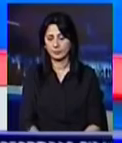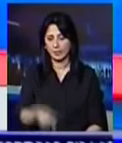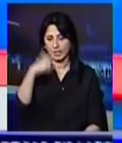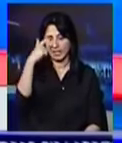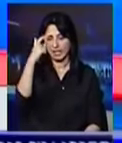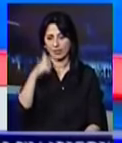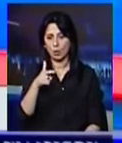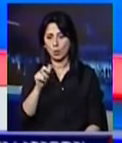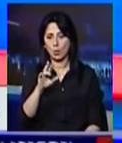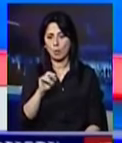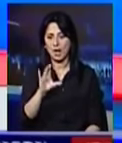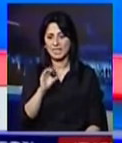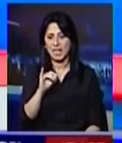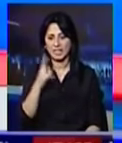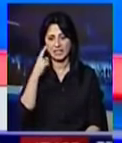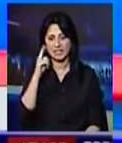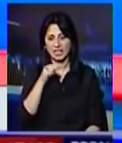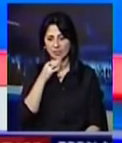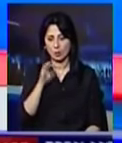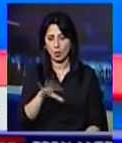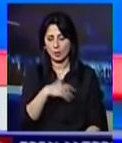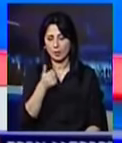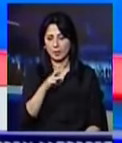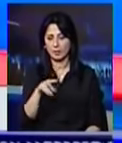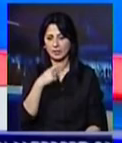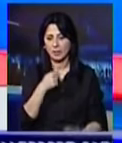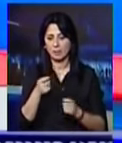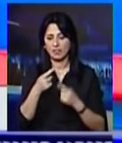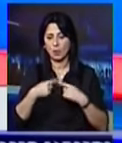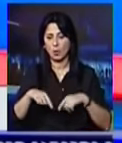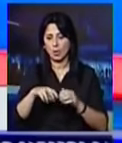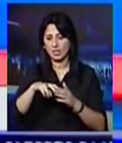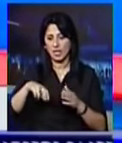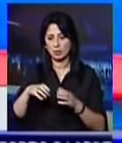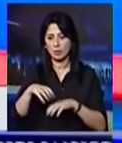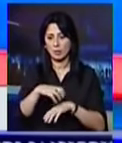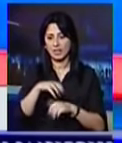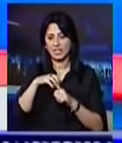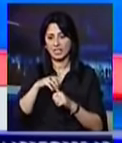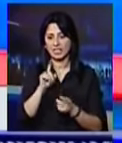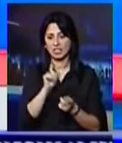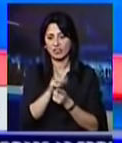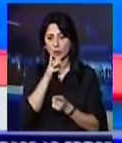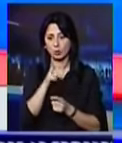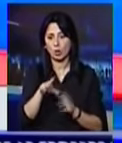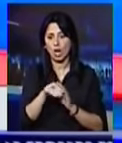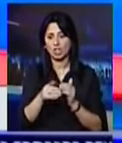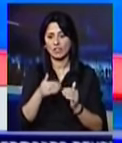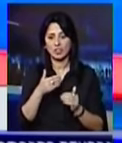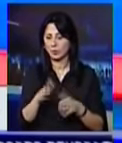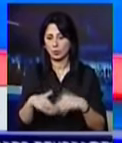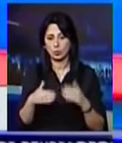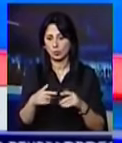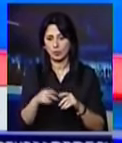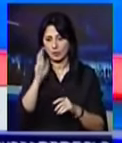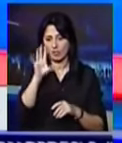Vizina Ivanishvili Gubasani kitis initiativas ekhmaureba qopeli premieris khmit martveli koalitsiidan gasuli partiebis liderebtan shekhvedris dro archevnebamde agar